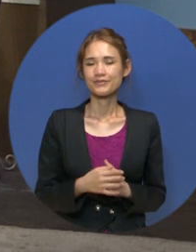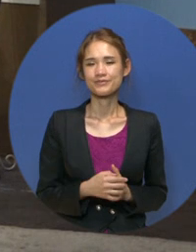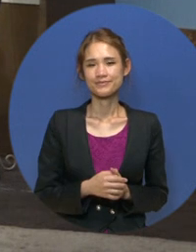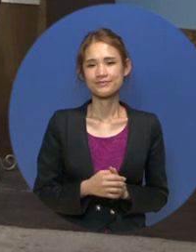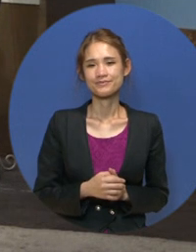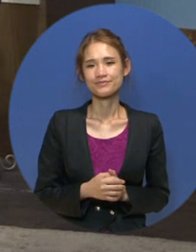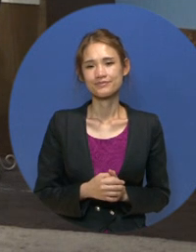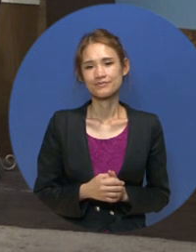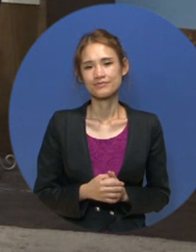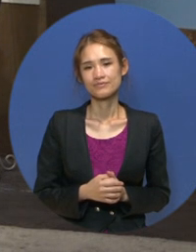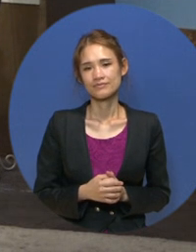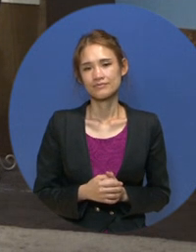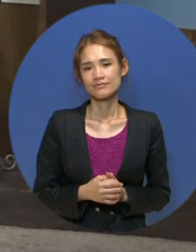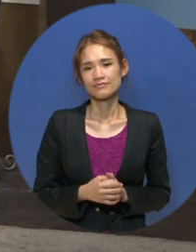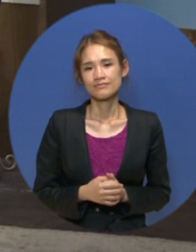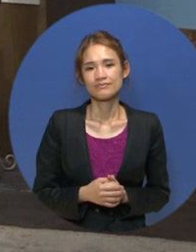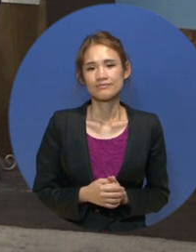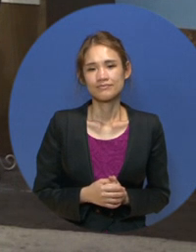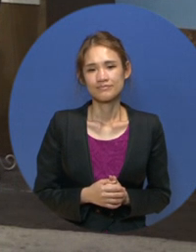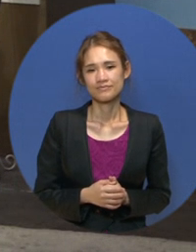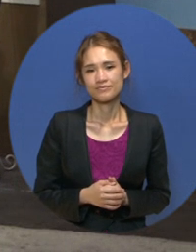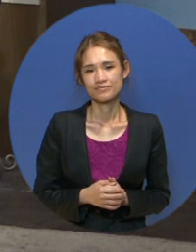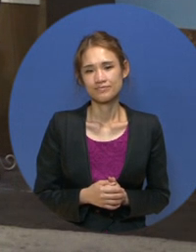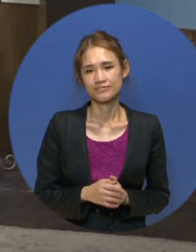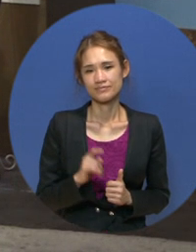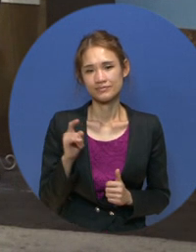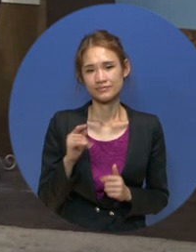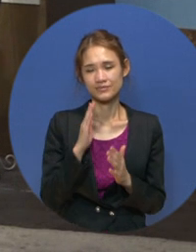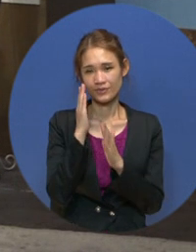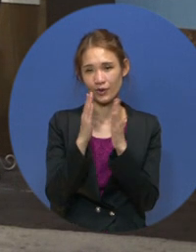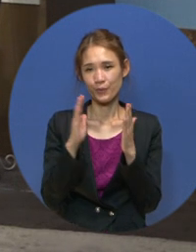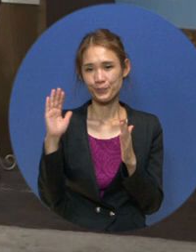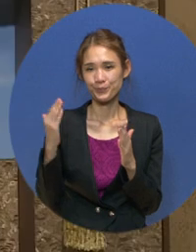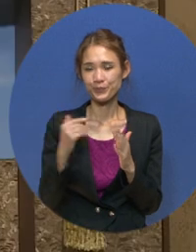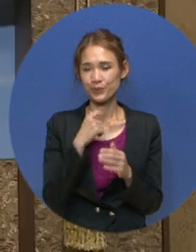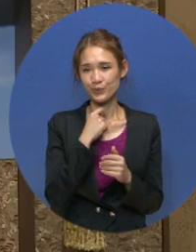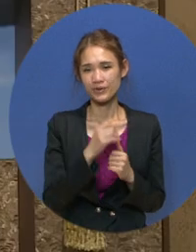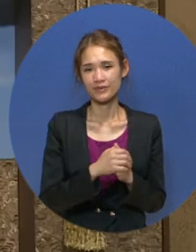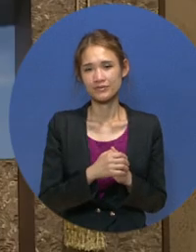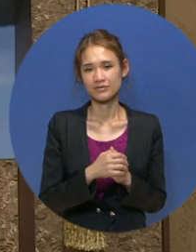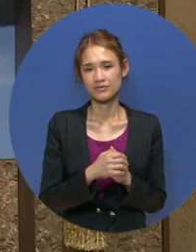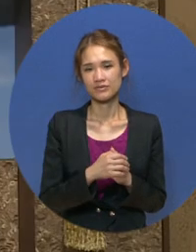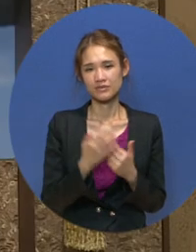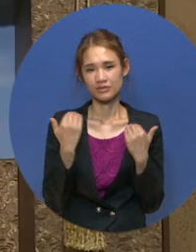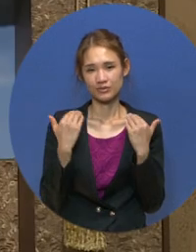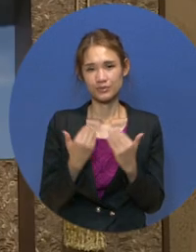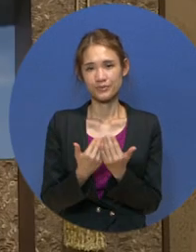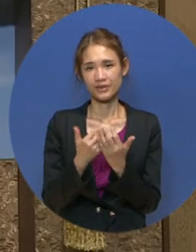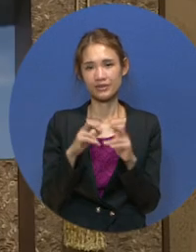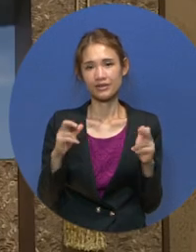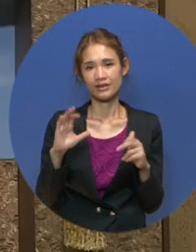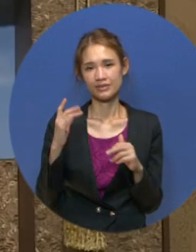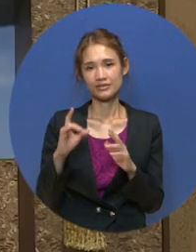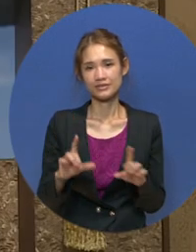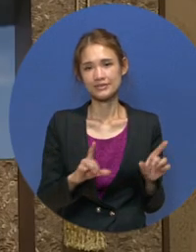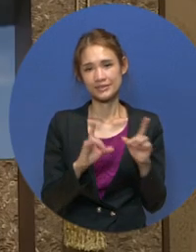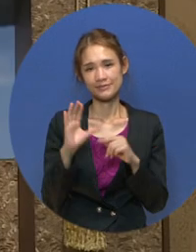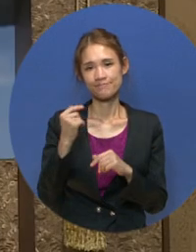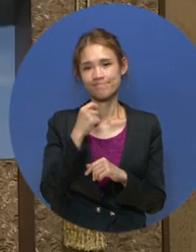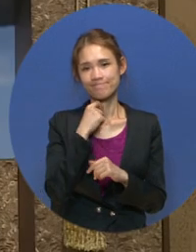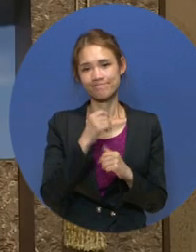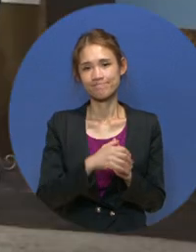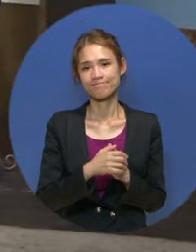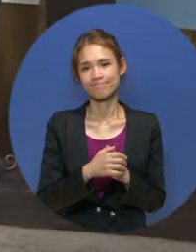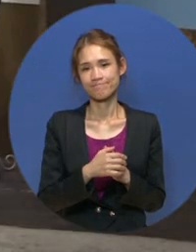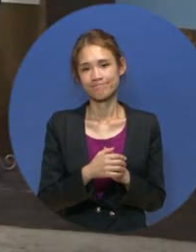네. 네. 이렇게 또 그곳이 좋은 말씀을 숲스토리가 되었으면 좋겠고요. 예. 발달장애인들의 삶이 되었으면 좋겠습니다. 네. 또